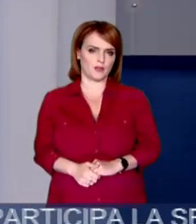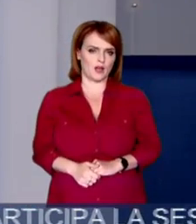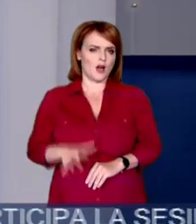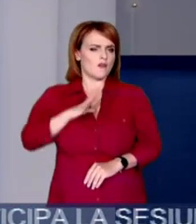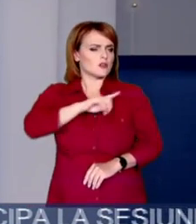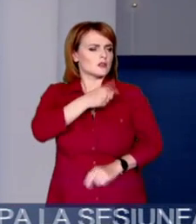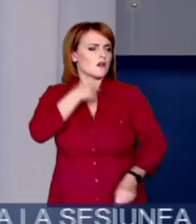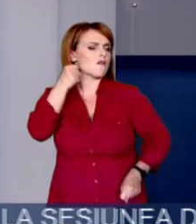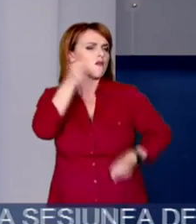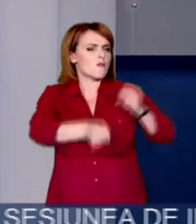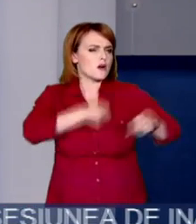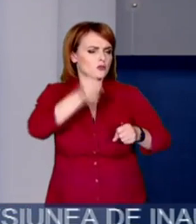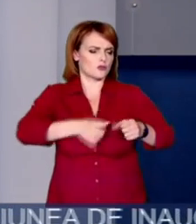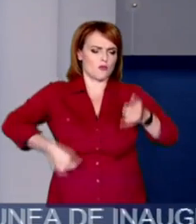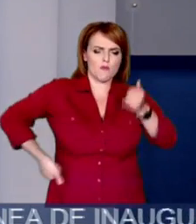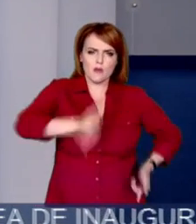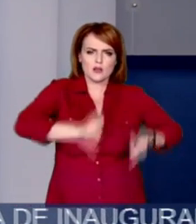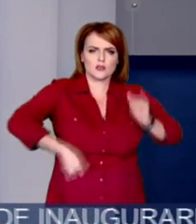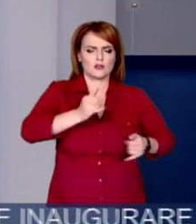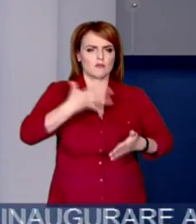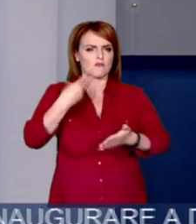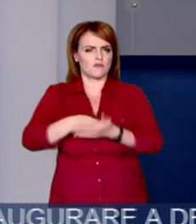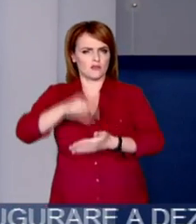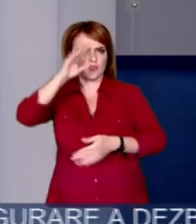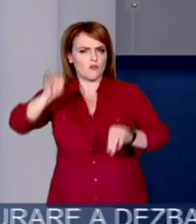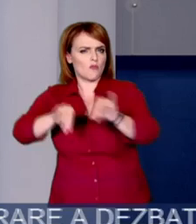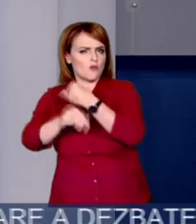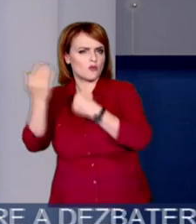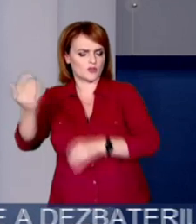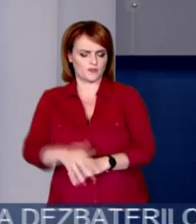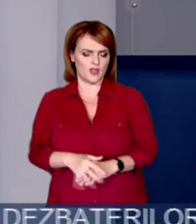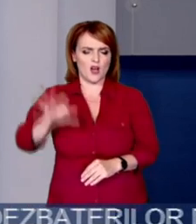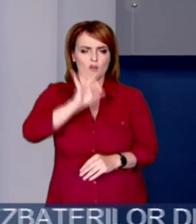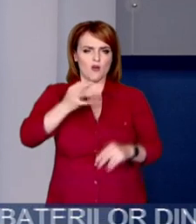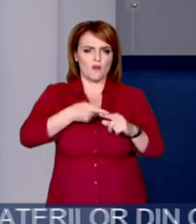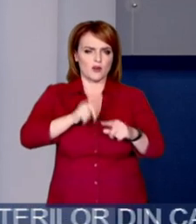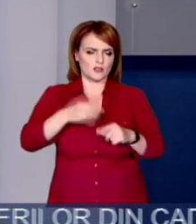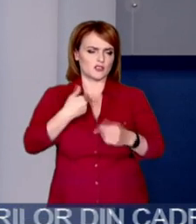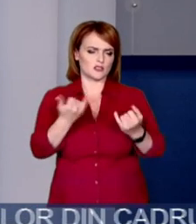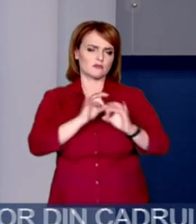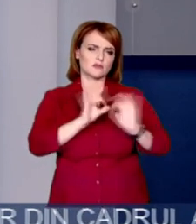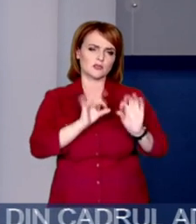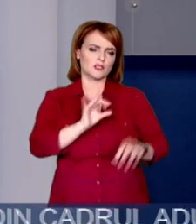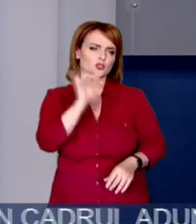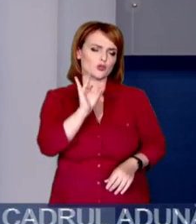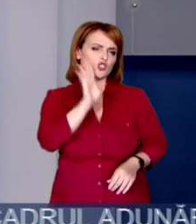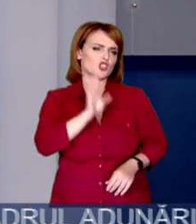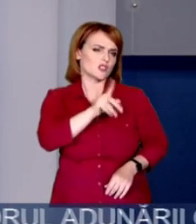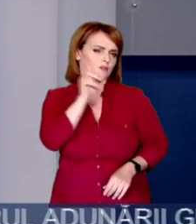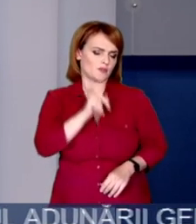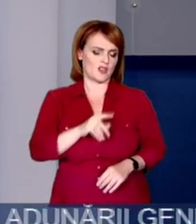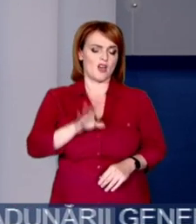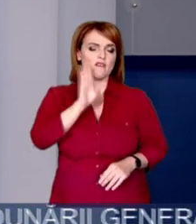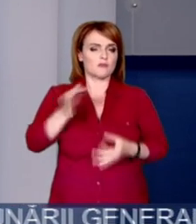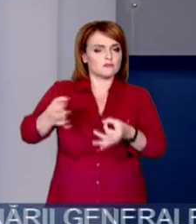A fost bătută cu pumnii și picioarele de către propriul soț. Este drama unei tinere din capitală. Femeia povestește că nu este pentru prima